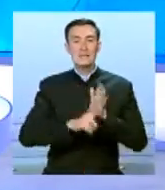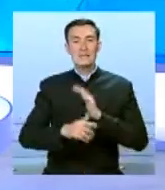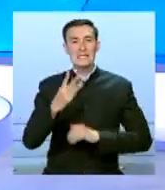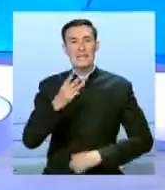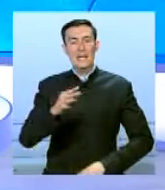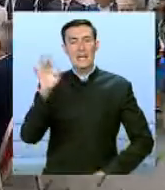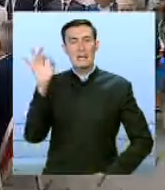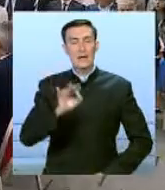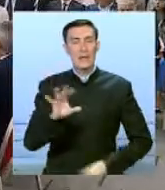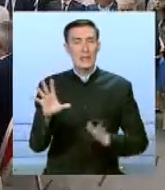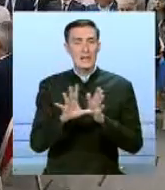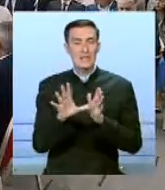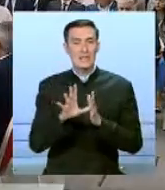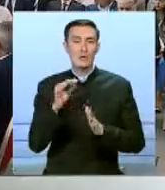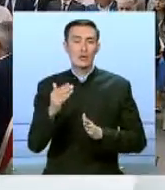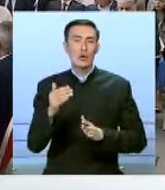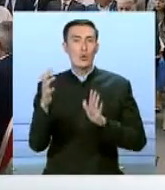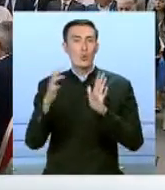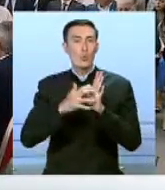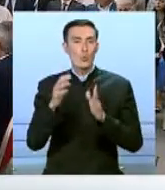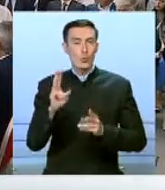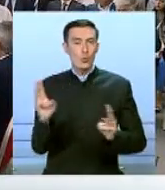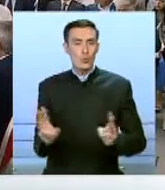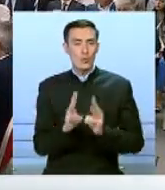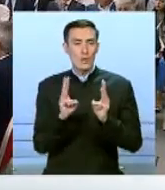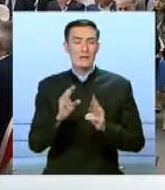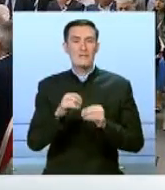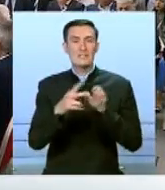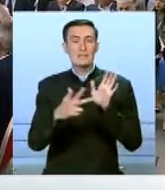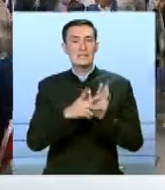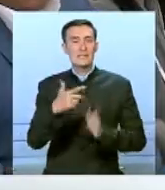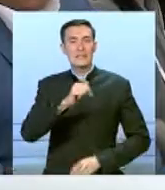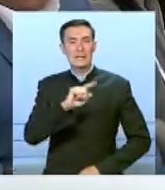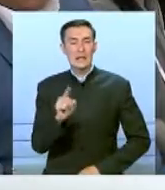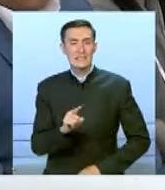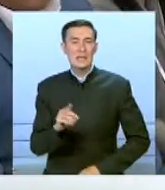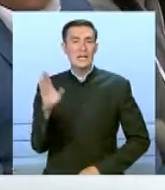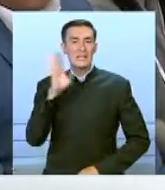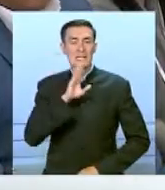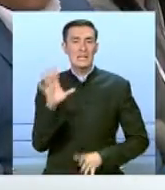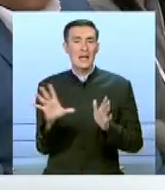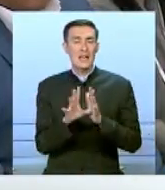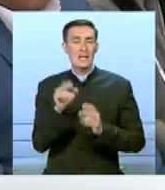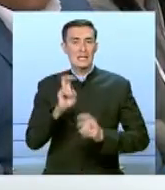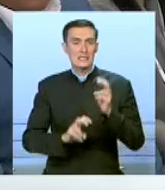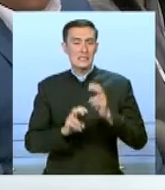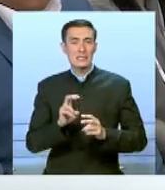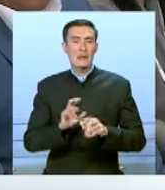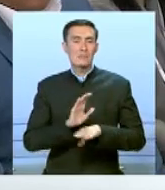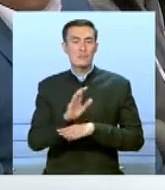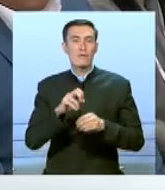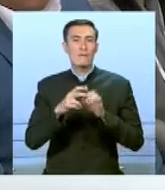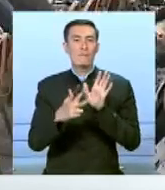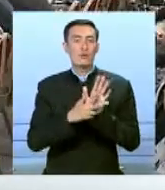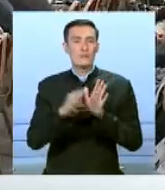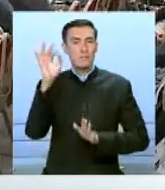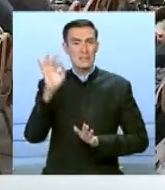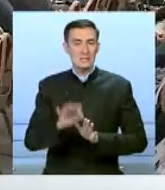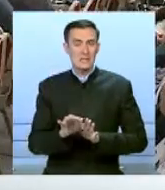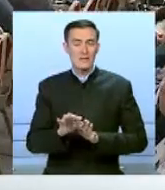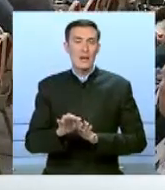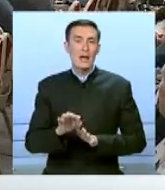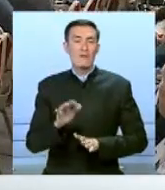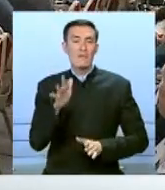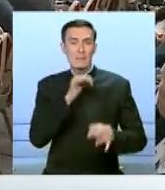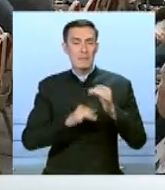73% энергии вырабатываются от угля, 18% от газа. Гидроэлектростанции обеспечивают 8% электроэнергии. Во